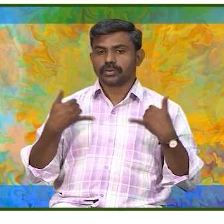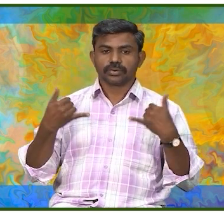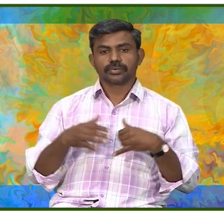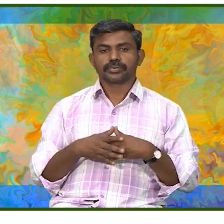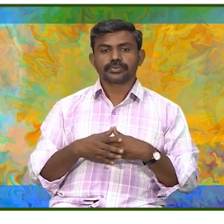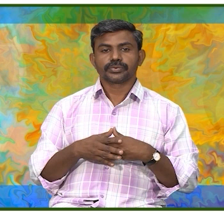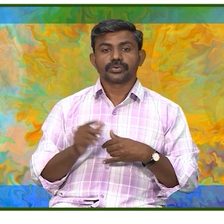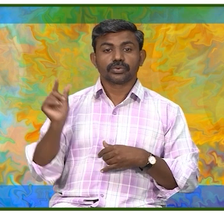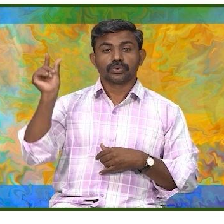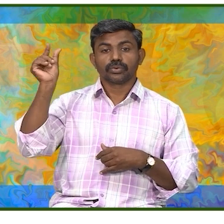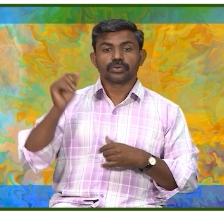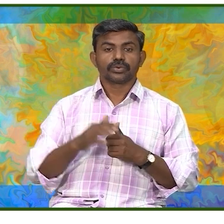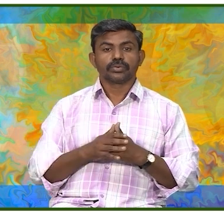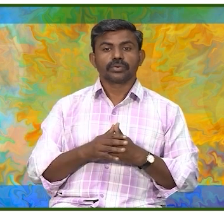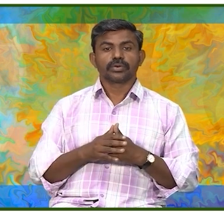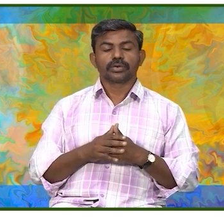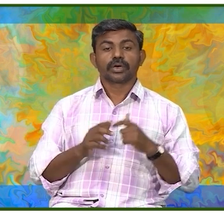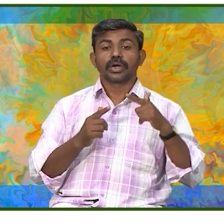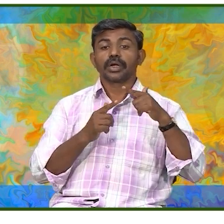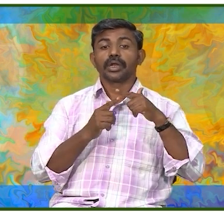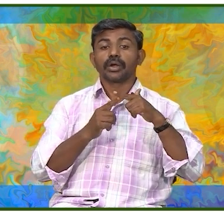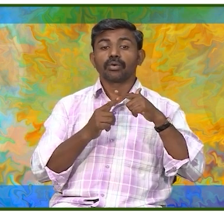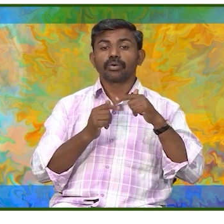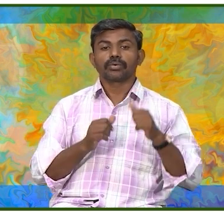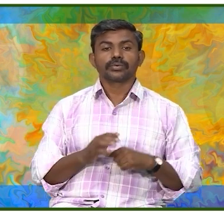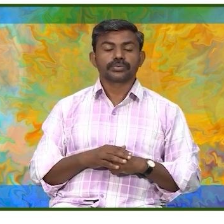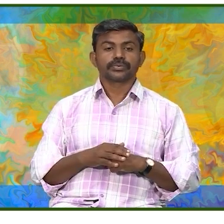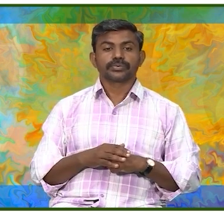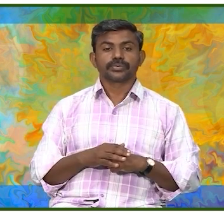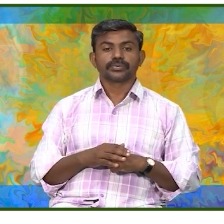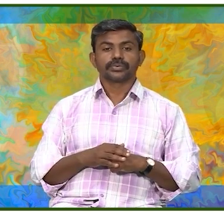உள்ளவர். யுகோஸ்லேவியா நாட்டில் கேட்டிங்கன்னா டிக்டோ,